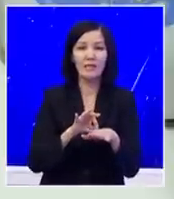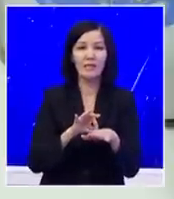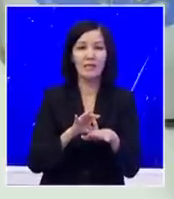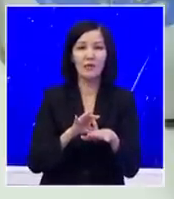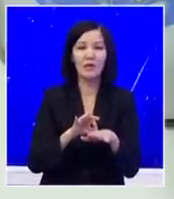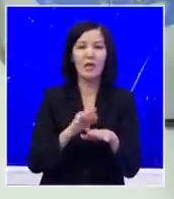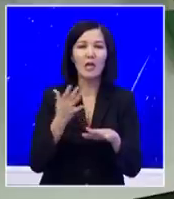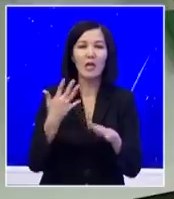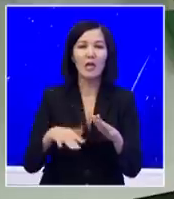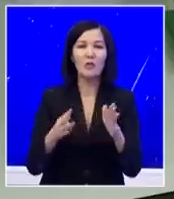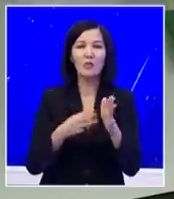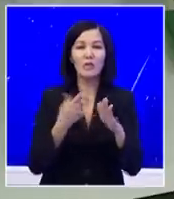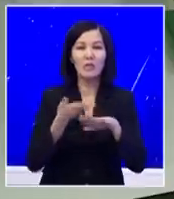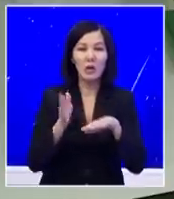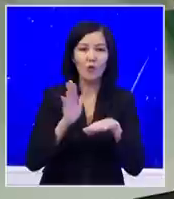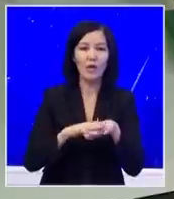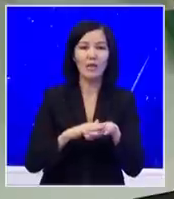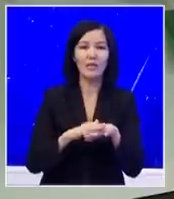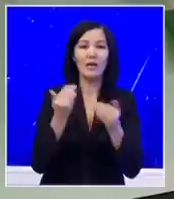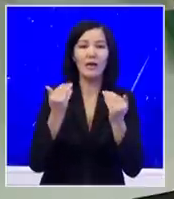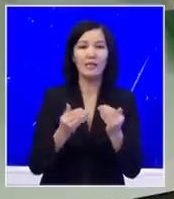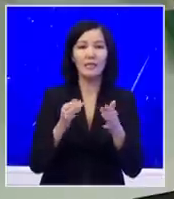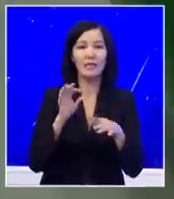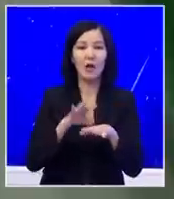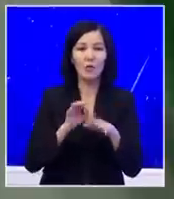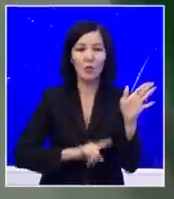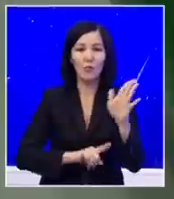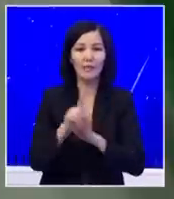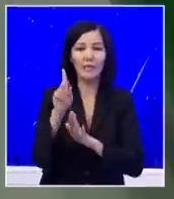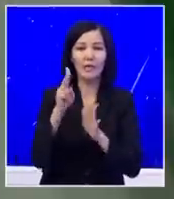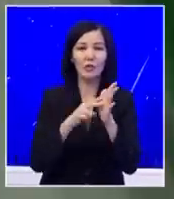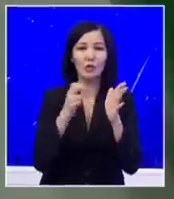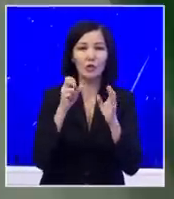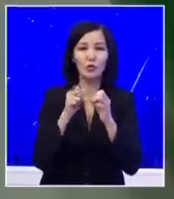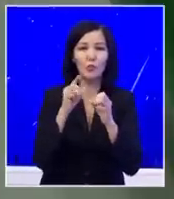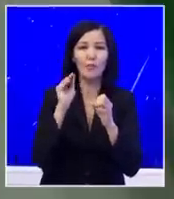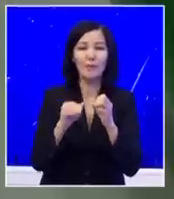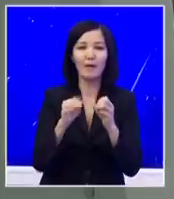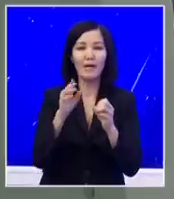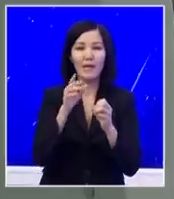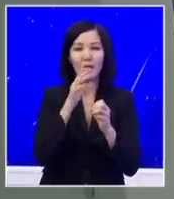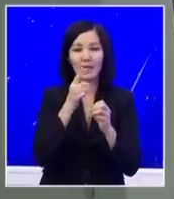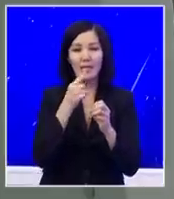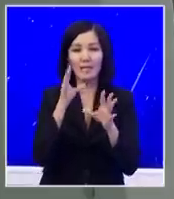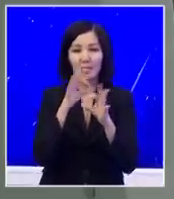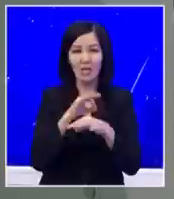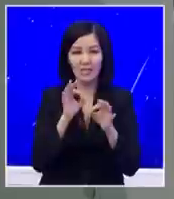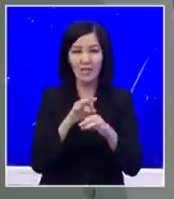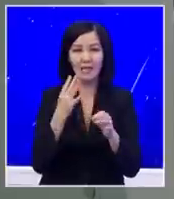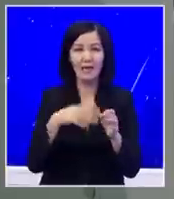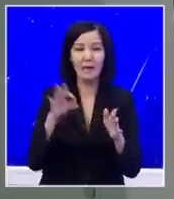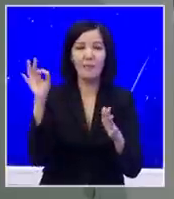58-і ауыр халде жатыр. Елімізде эпидемия басталғалы 711 мың тест жасалды. Оның